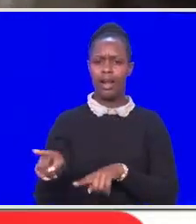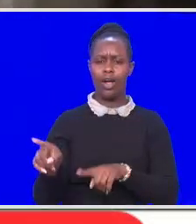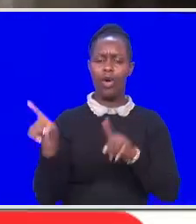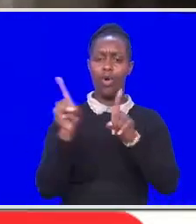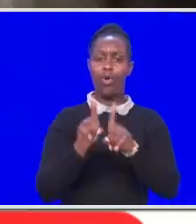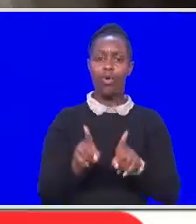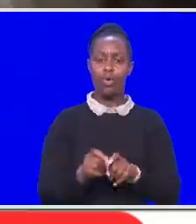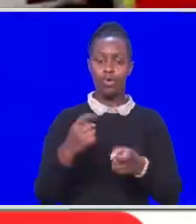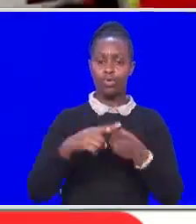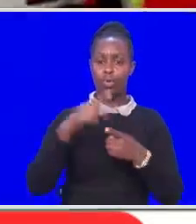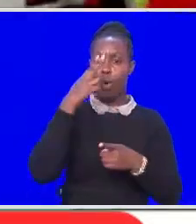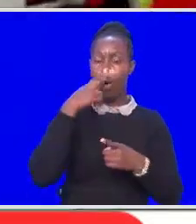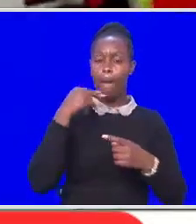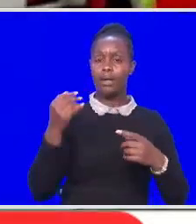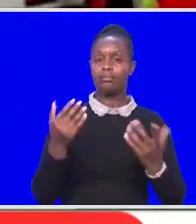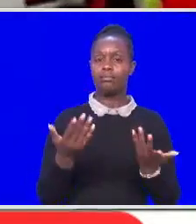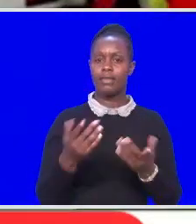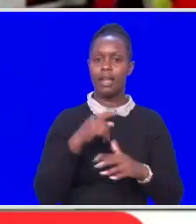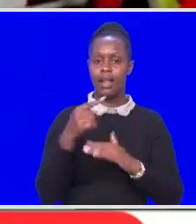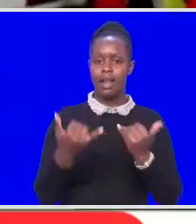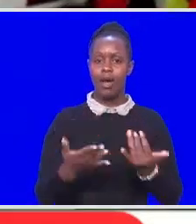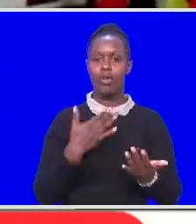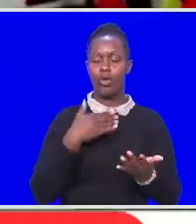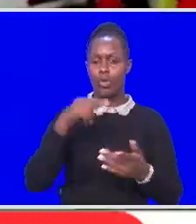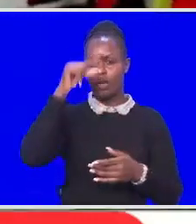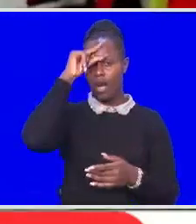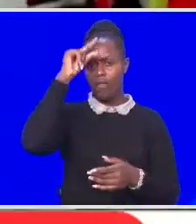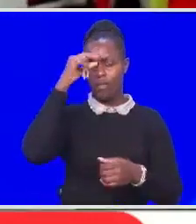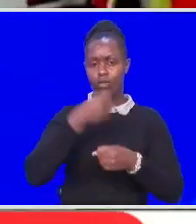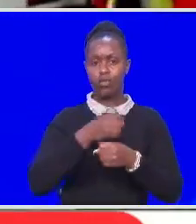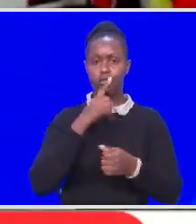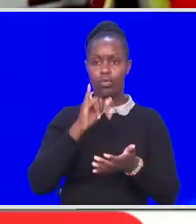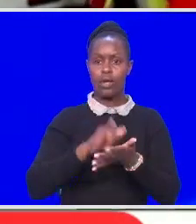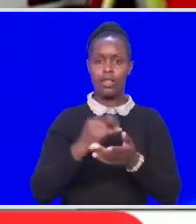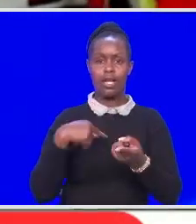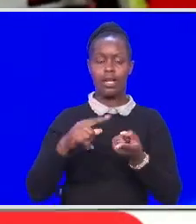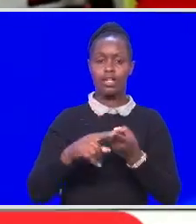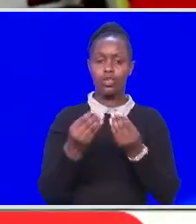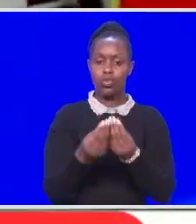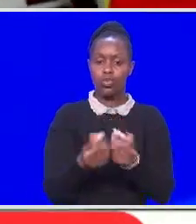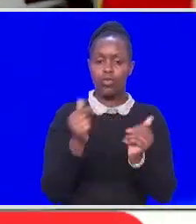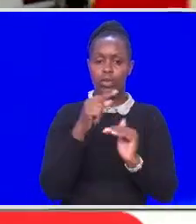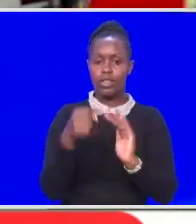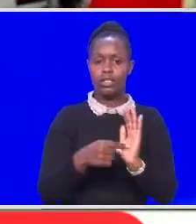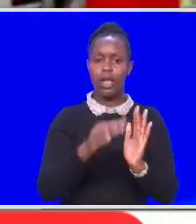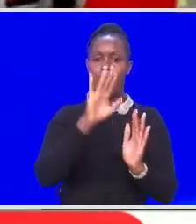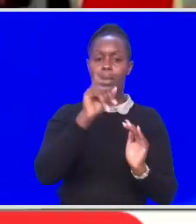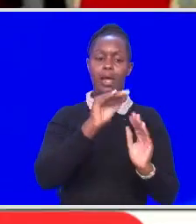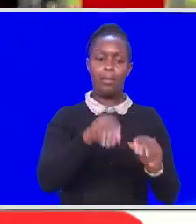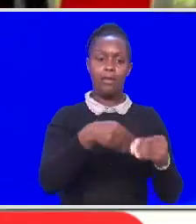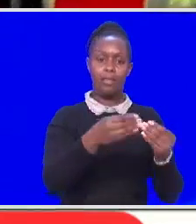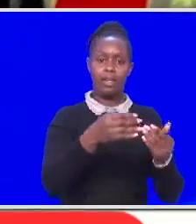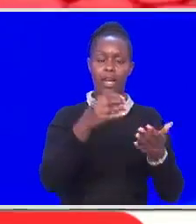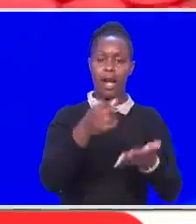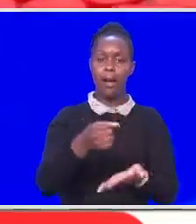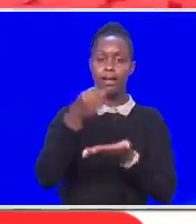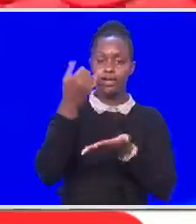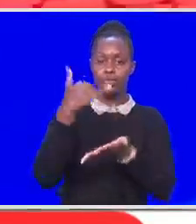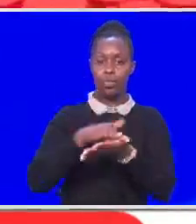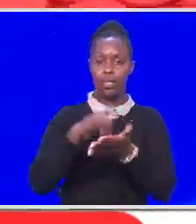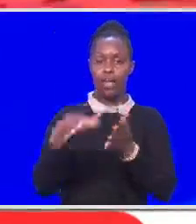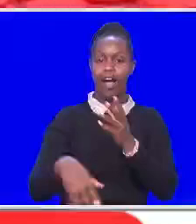ukambi. Wahudumu hao wa afya wanaitaka serikali kusuluhisha uhaba huo kwa kutoa bajeti ya ziada ili kuweza